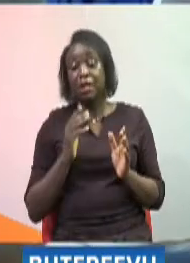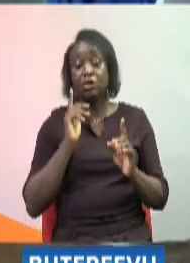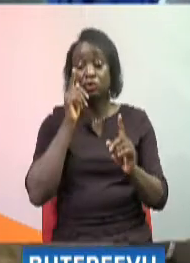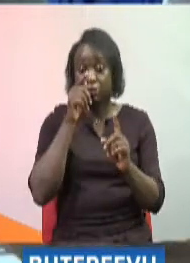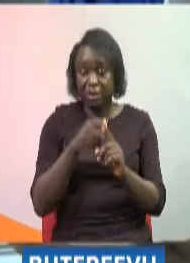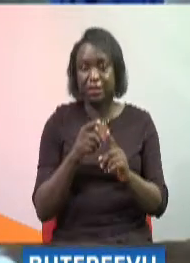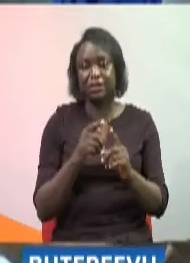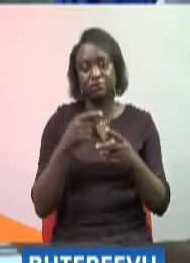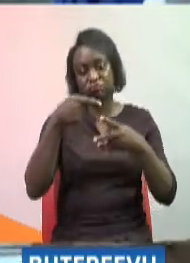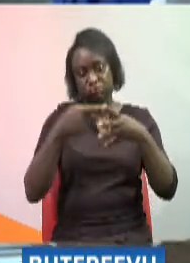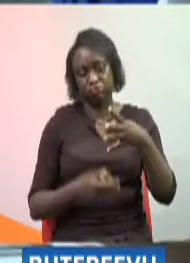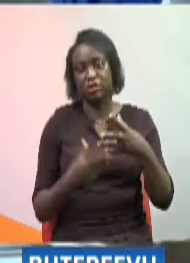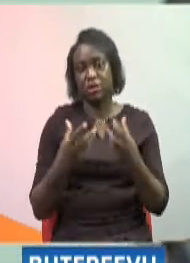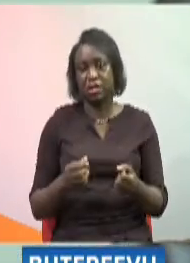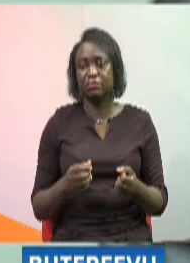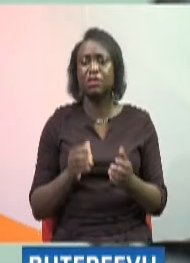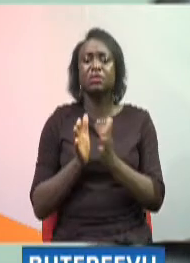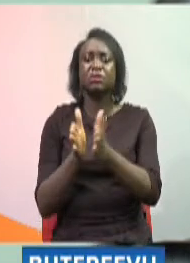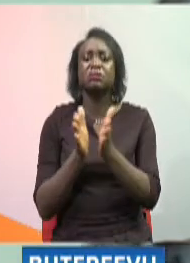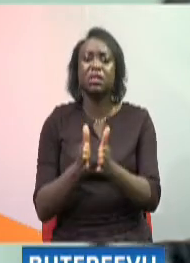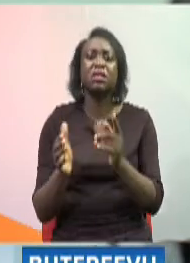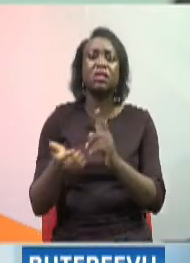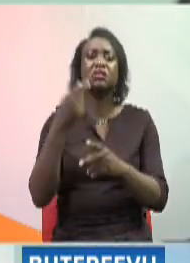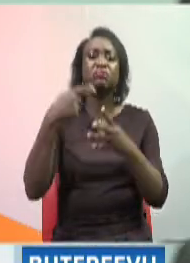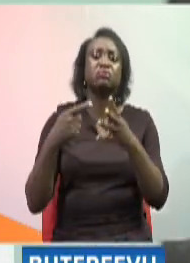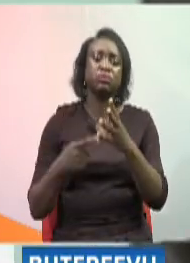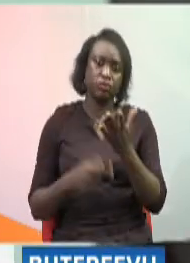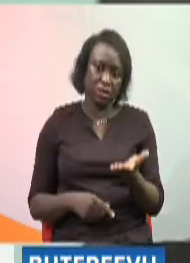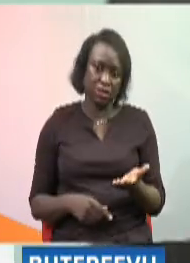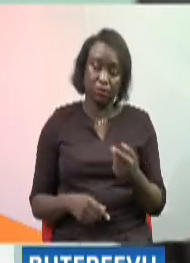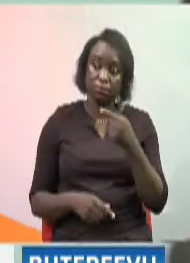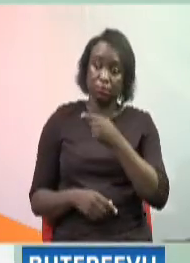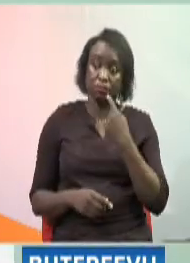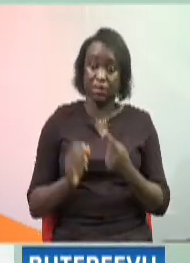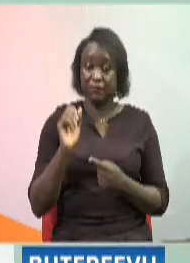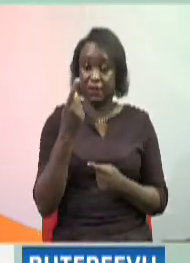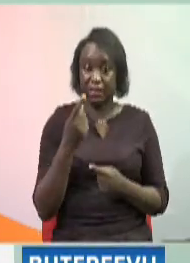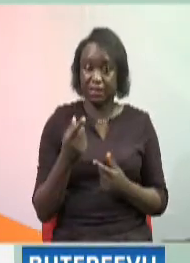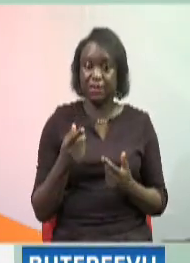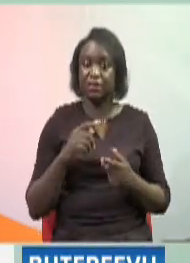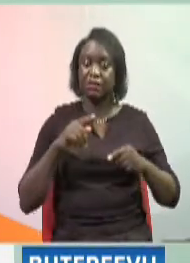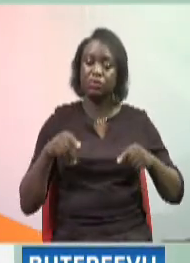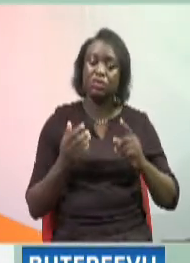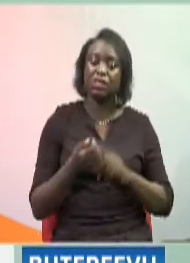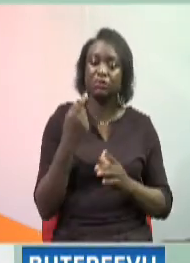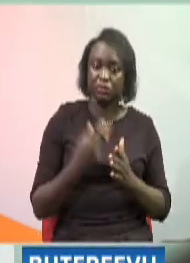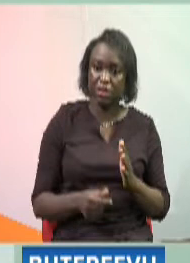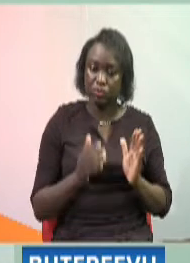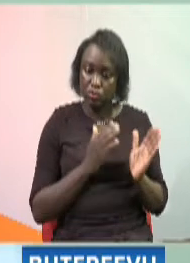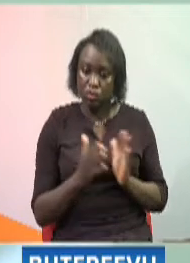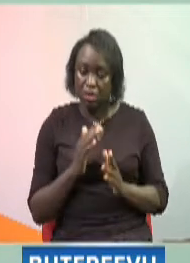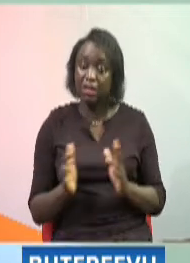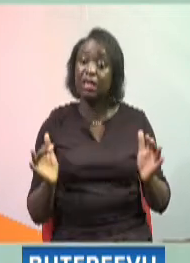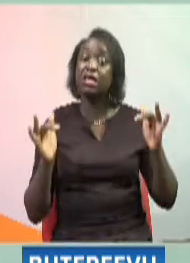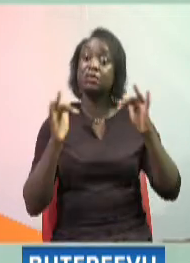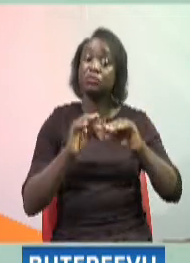eby'enjawulo era ono abanjulidde ebituukiddwako. Ekimu ku kye twenyumirizaamu ekisookera ddala kwali kuteekateeka olusirika lw'abaami ab'amasaza